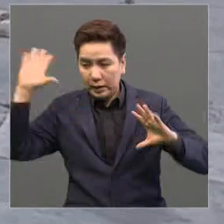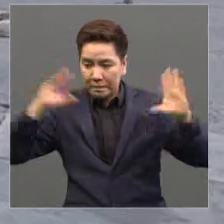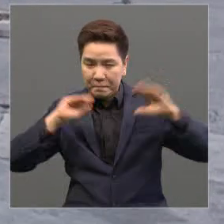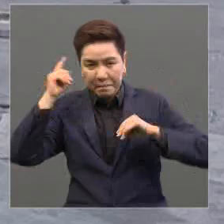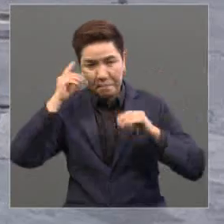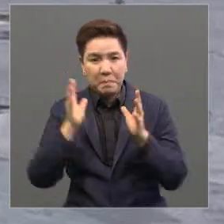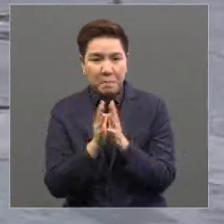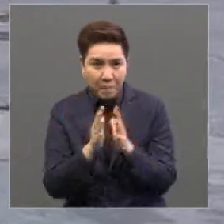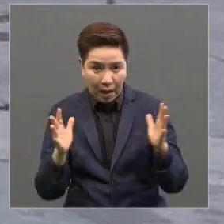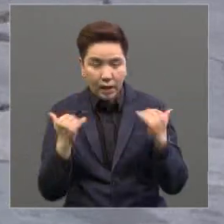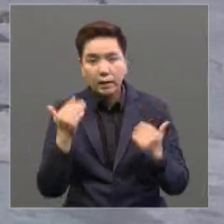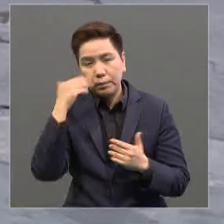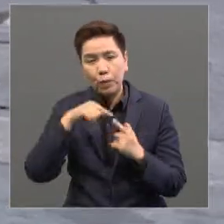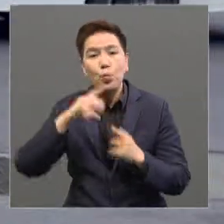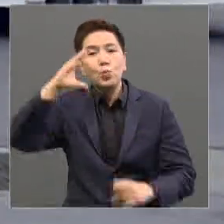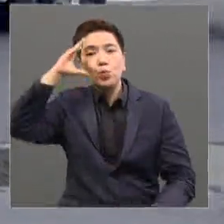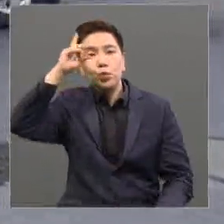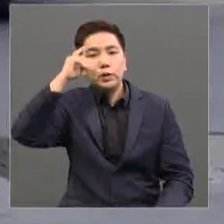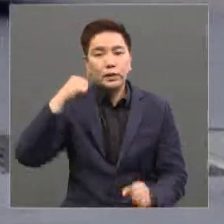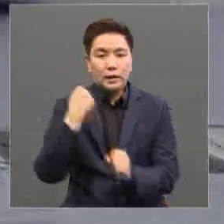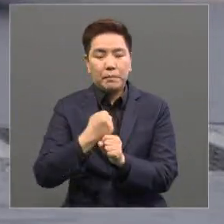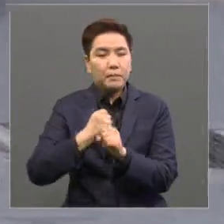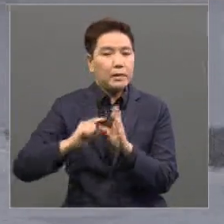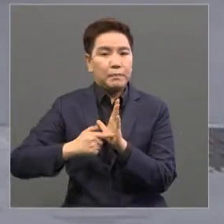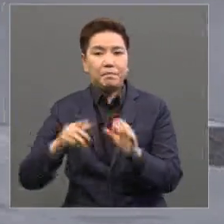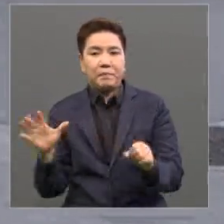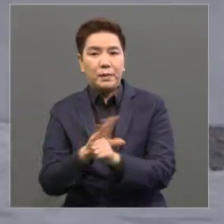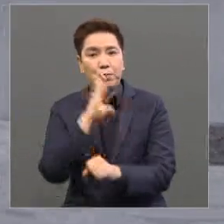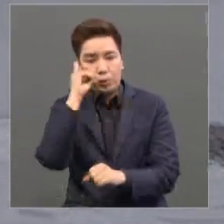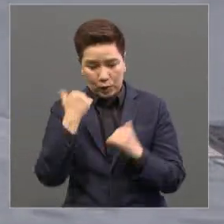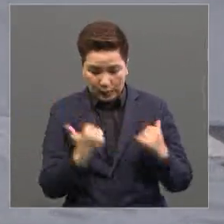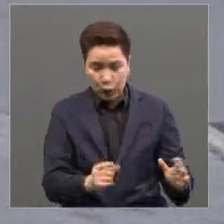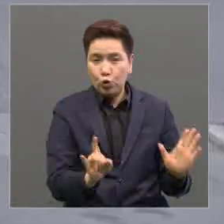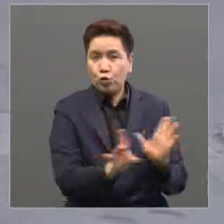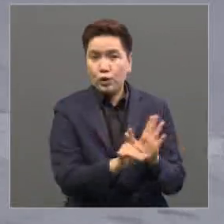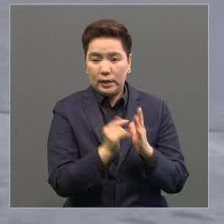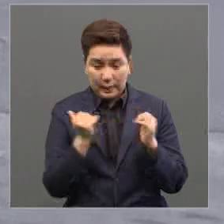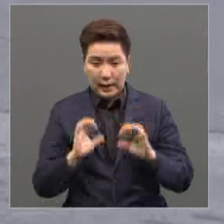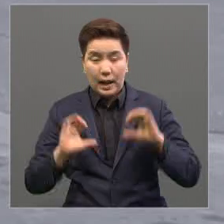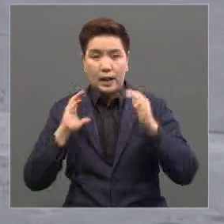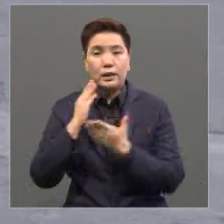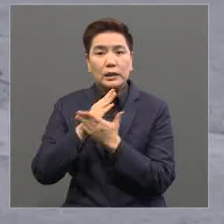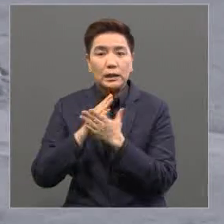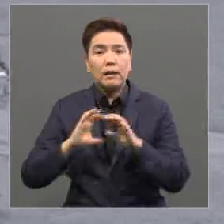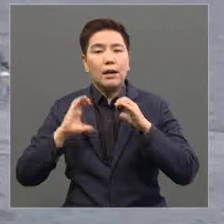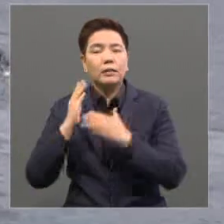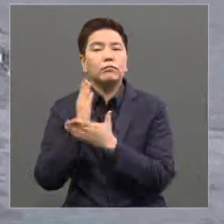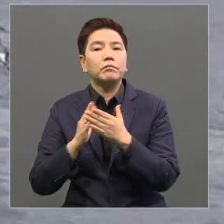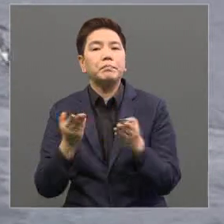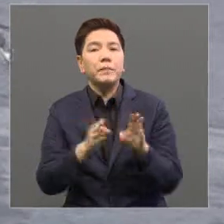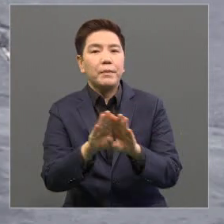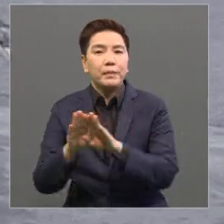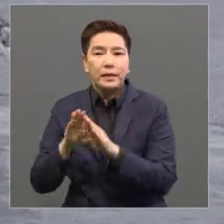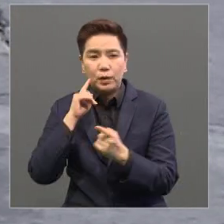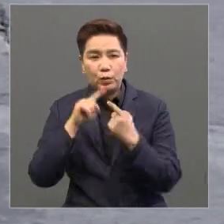เพิ่มมากขึ้นเนื่องจากวันพรุ่งนี้เต็มรูปแบบแล้วนะวันนี้ภาครัฐรัฐวิสาหกิจยังคงหยุดอยู่เอกชน